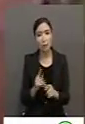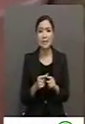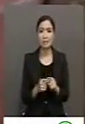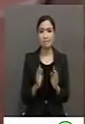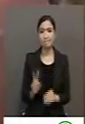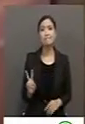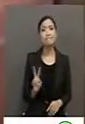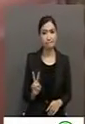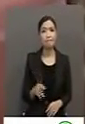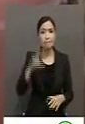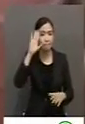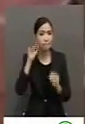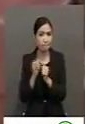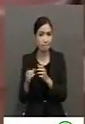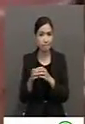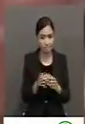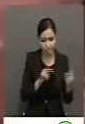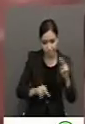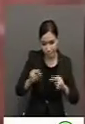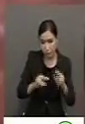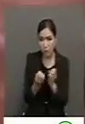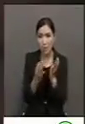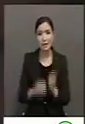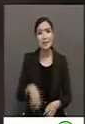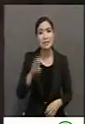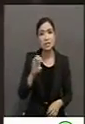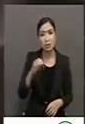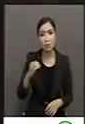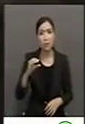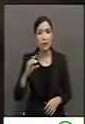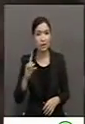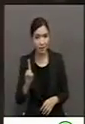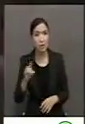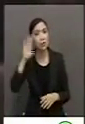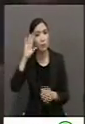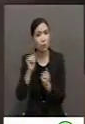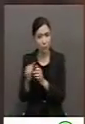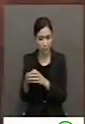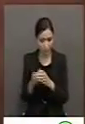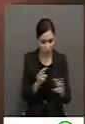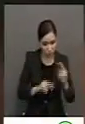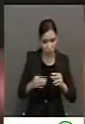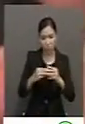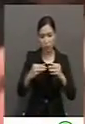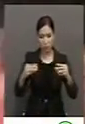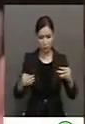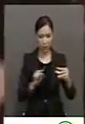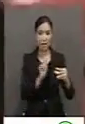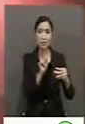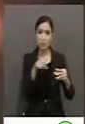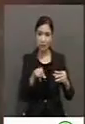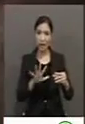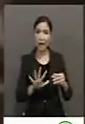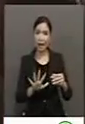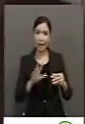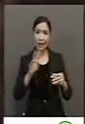ดยเจ้าหน้าที่ตำรวจเก็บกู้ตรวจพิสูจน์วัตถุระเบิดหรือ EOD เข้าไปตรวจสอบพบเศษท่อ PVC ขนาด 1.5 นิ้วตก